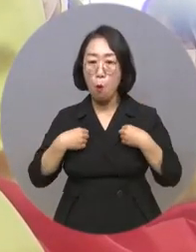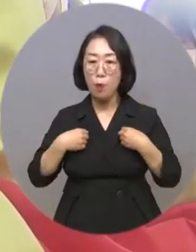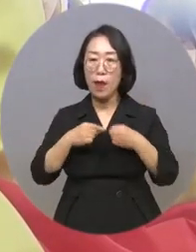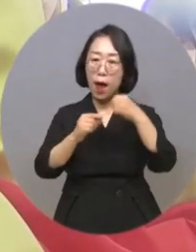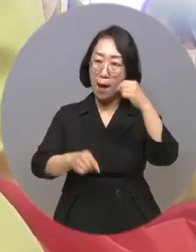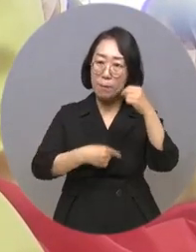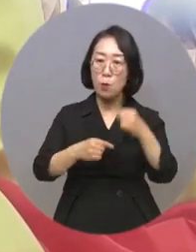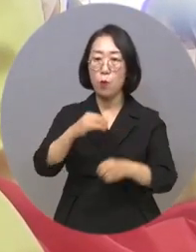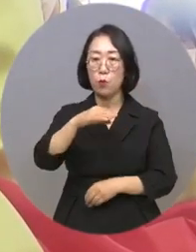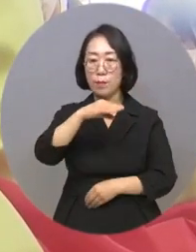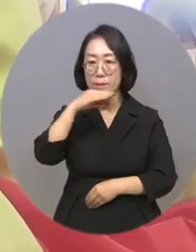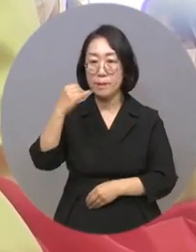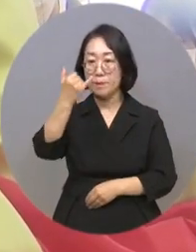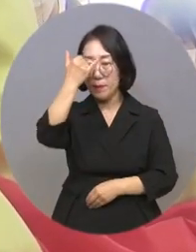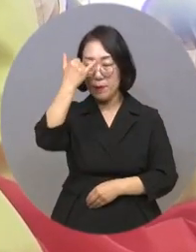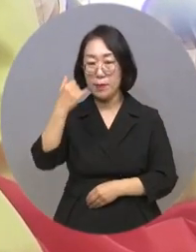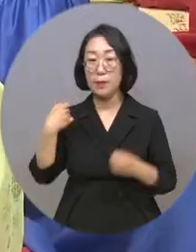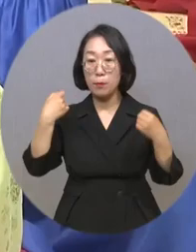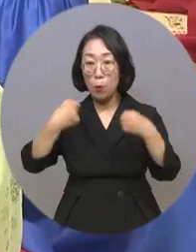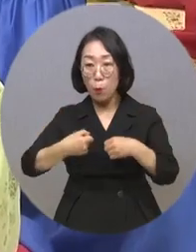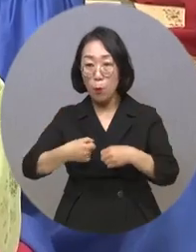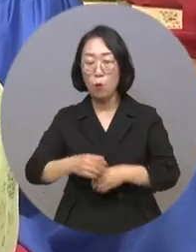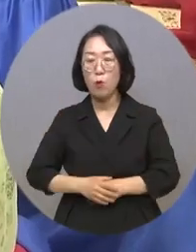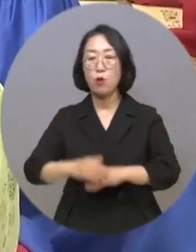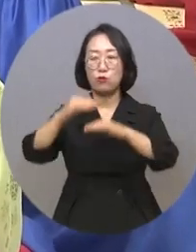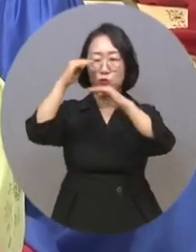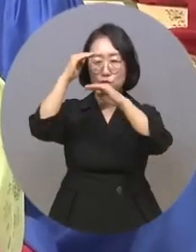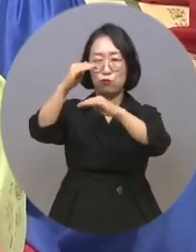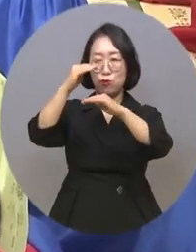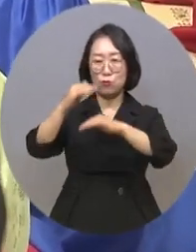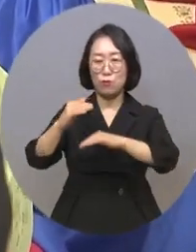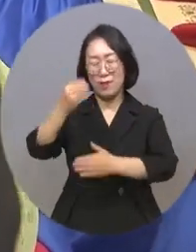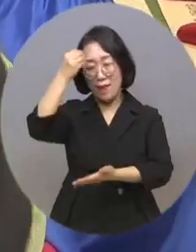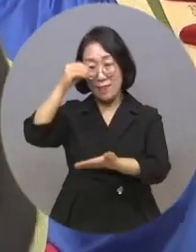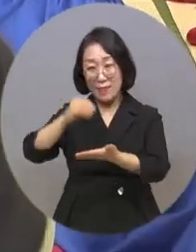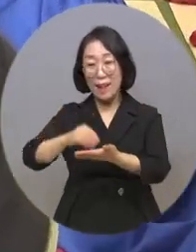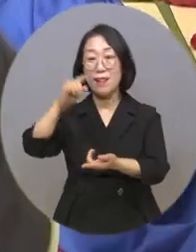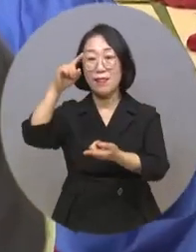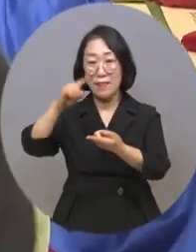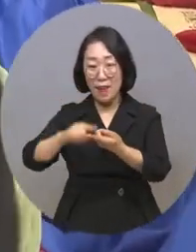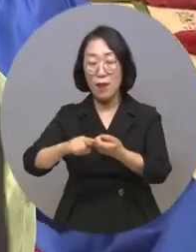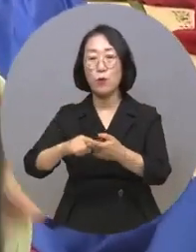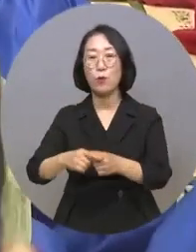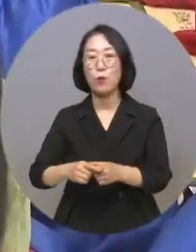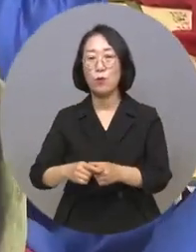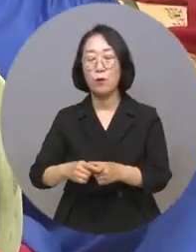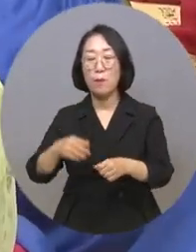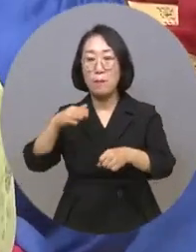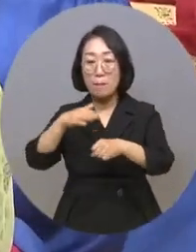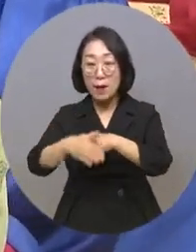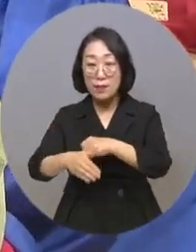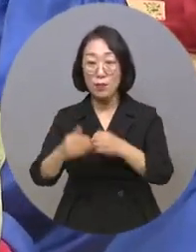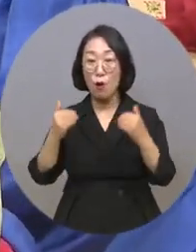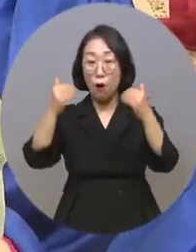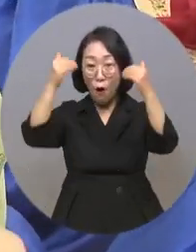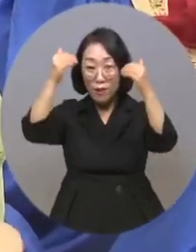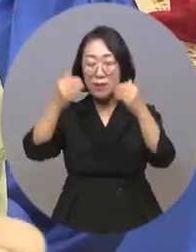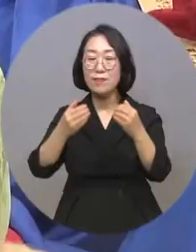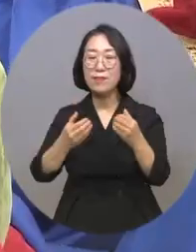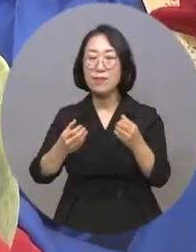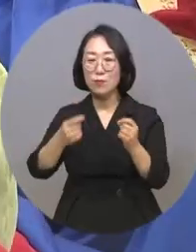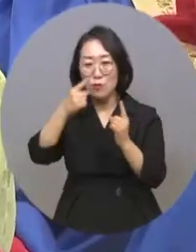갖춰입고 삼가례부터 초례, 수울례, 성년선언 순으로 전통 성년례를